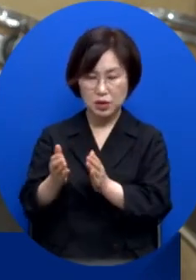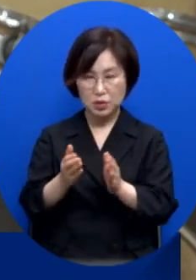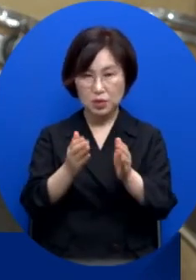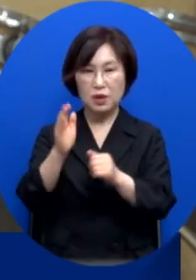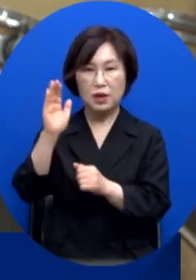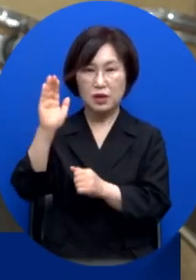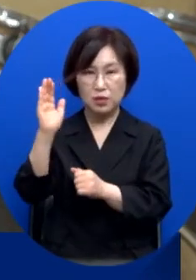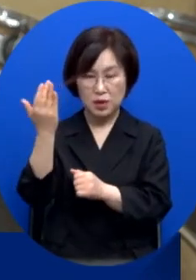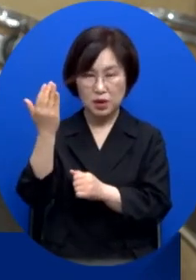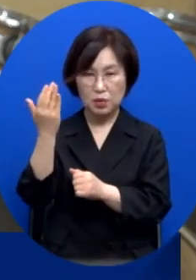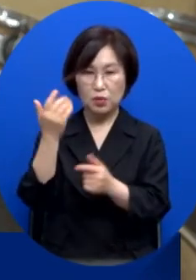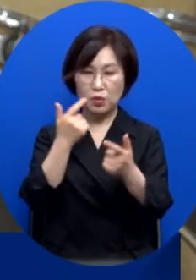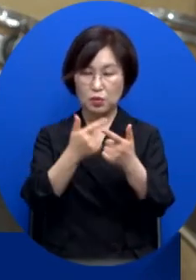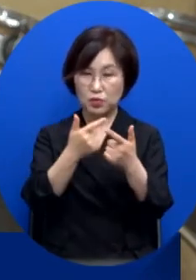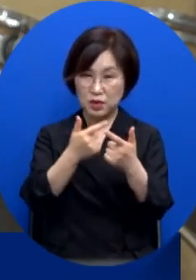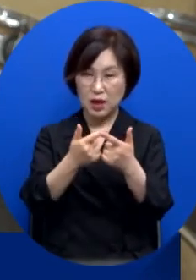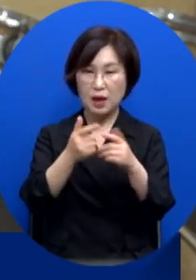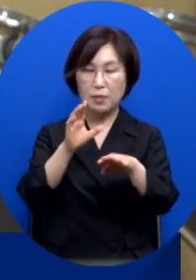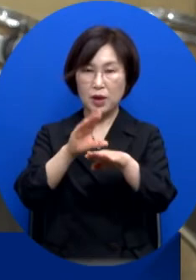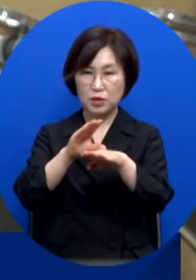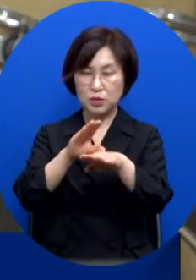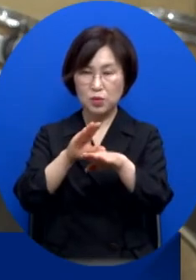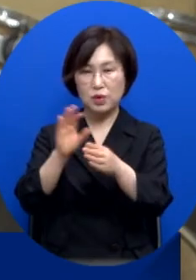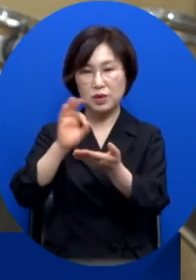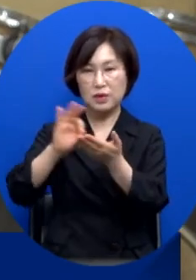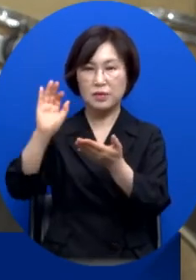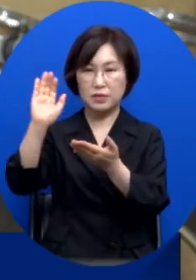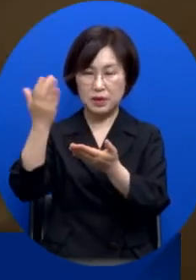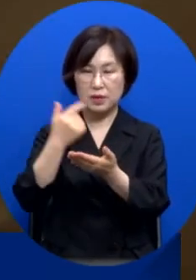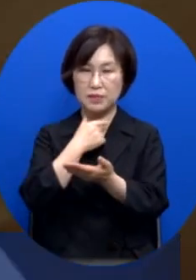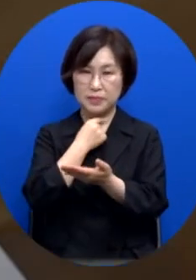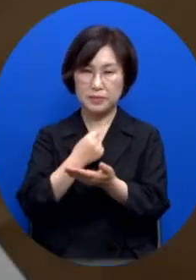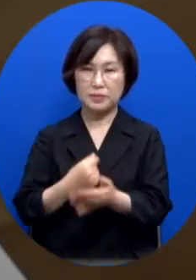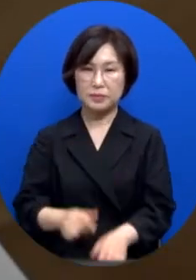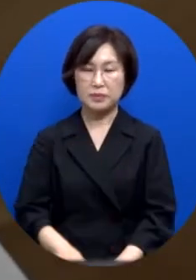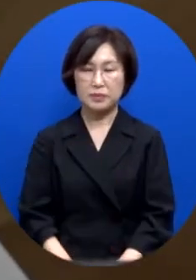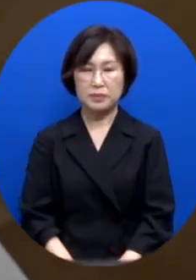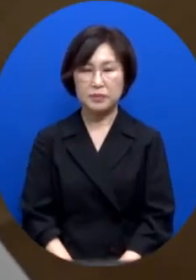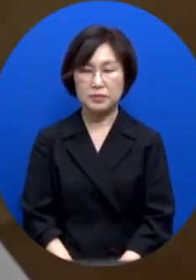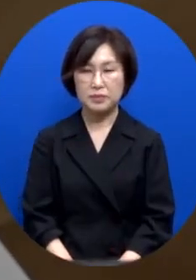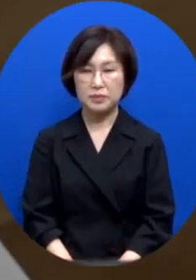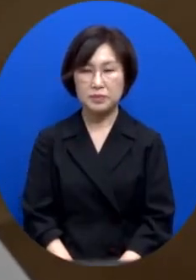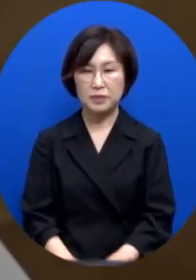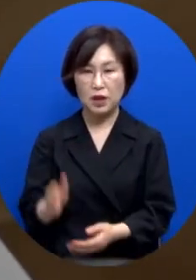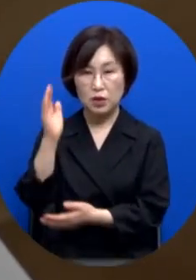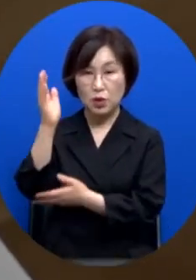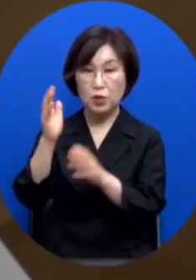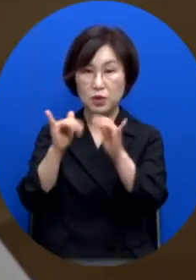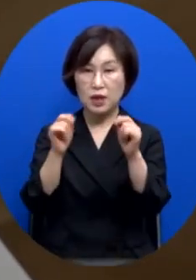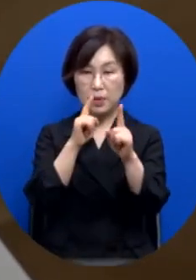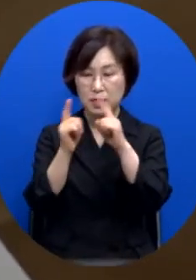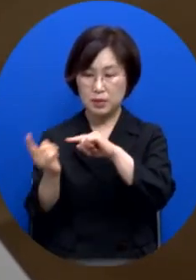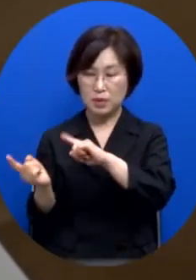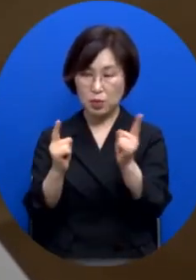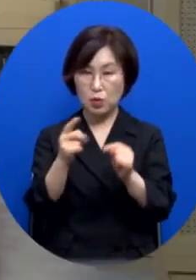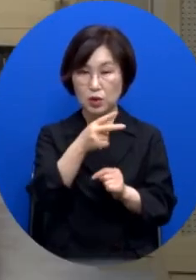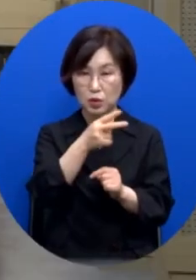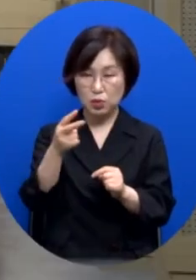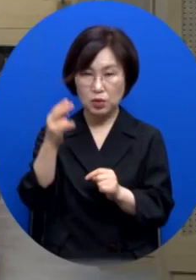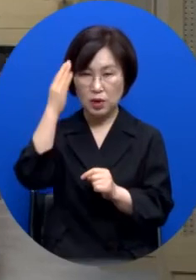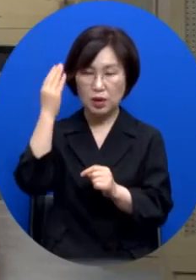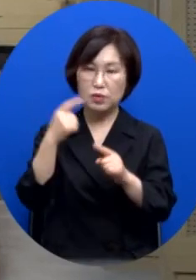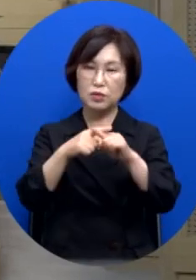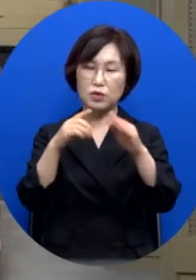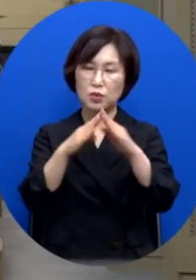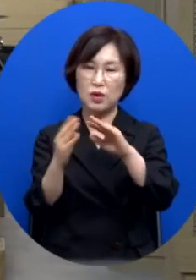cts 부산방송 에 이사 애들이 쓰임 받기를 바라고 있습니다 설교자의 말씀 회복이 곧 한국교회